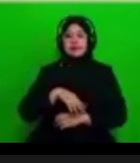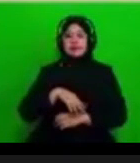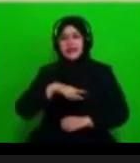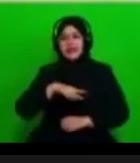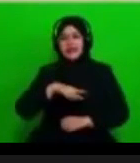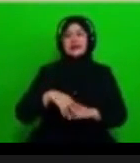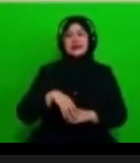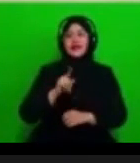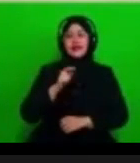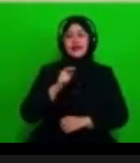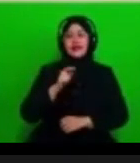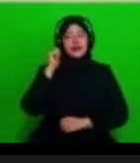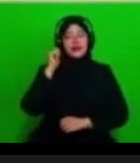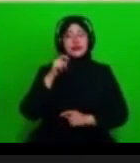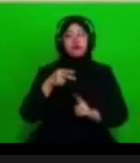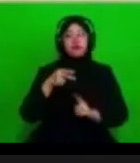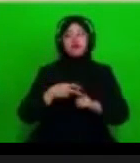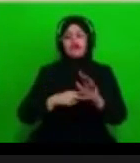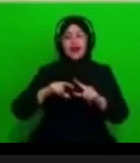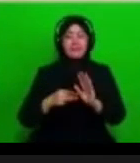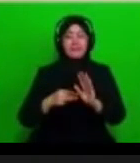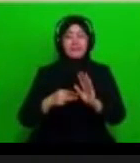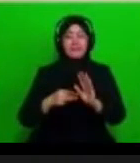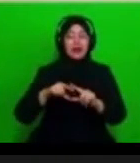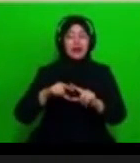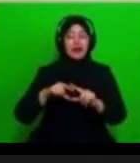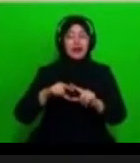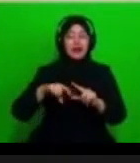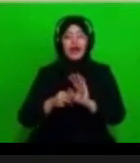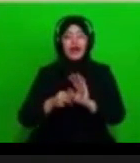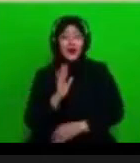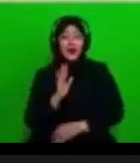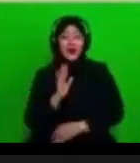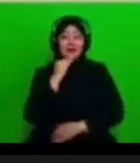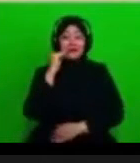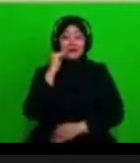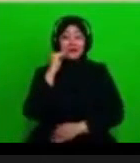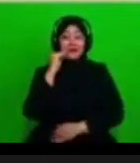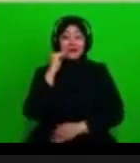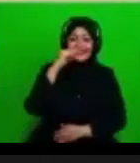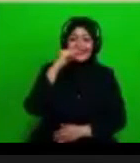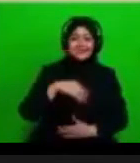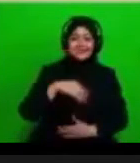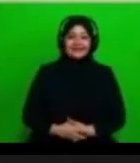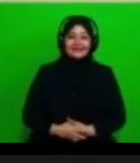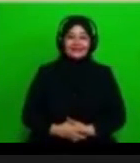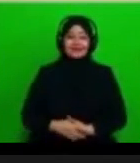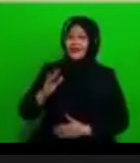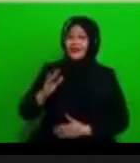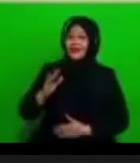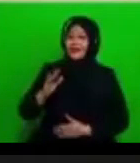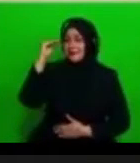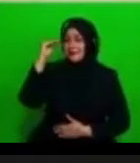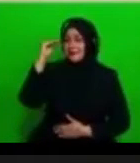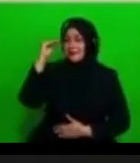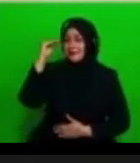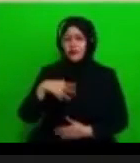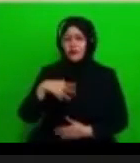biasa, segar sekali Ibu nih ya. Ini berarti benar kesegaran yang kita bicarakan ya. Tadi iya, benar